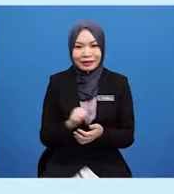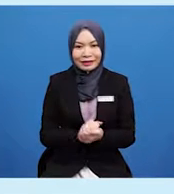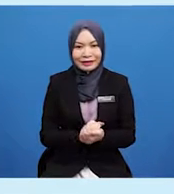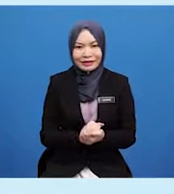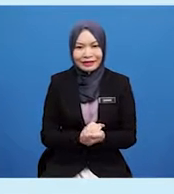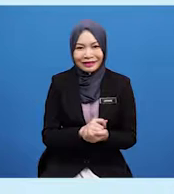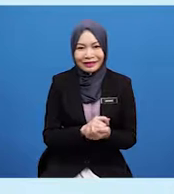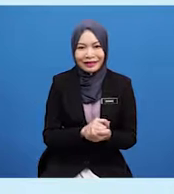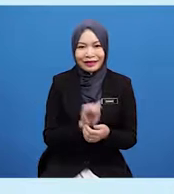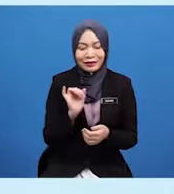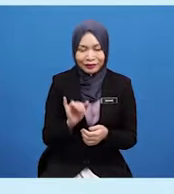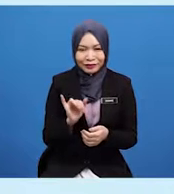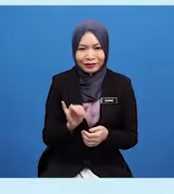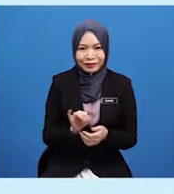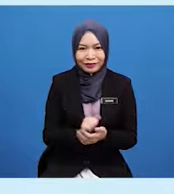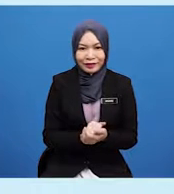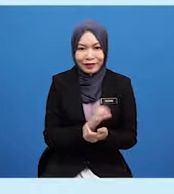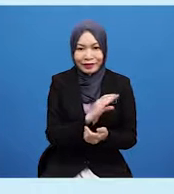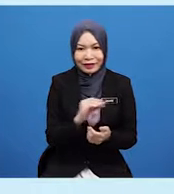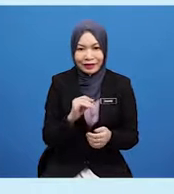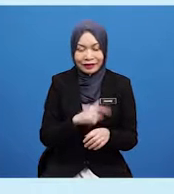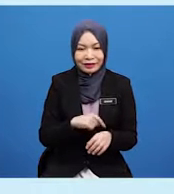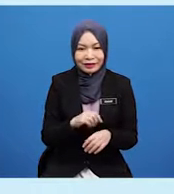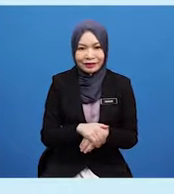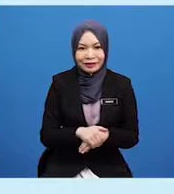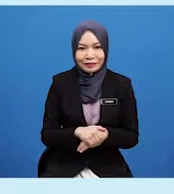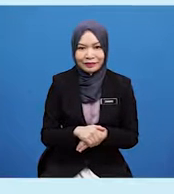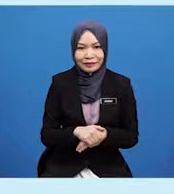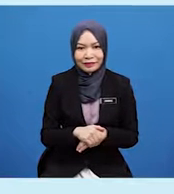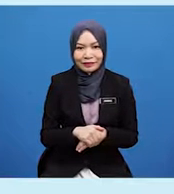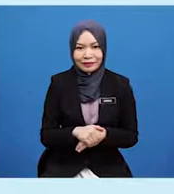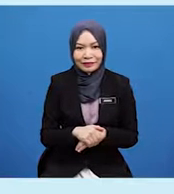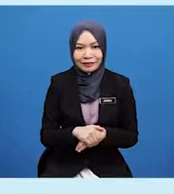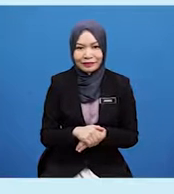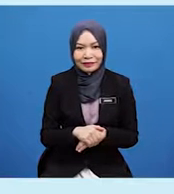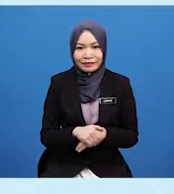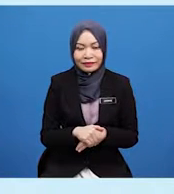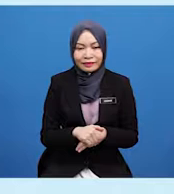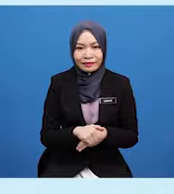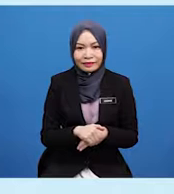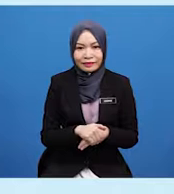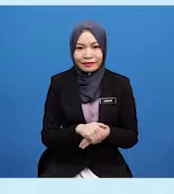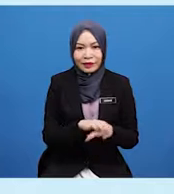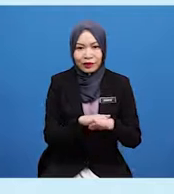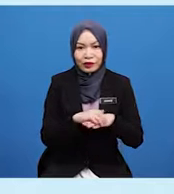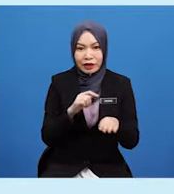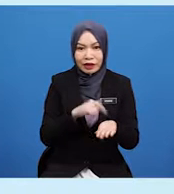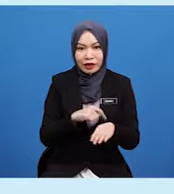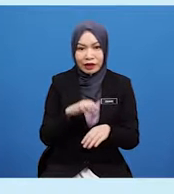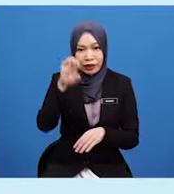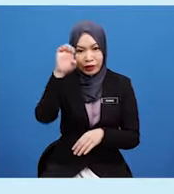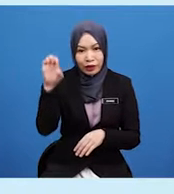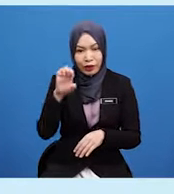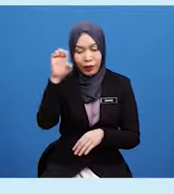Dead Dimanakah letaknya negara Bride cuman lihat di PT britten terletak di Eropa dan lokasi